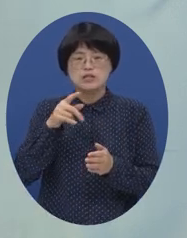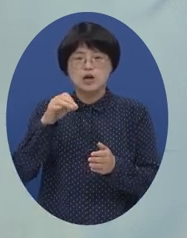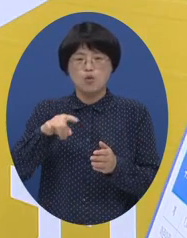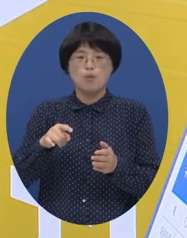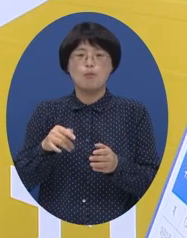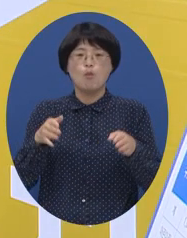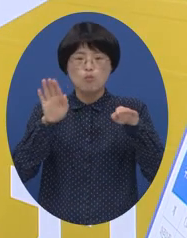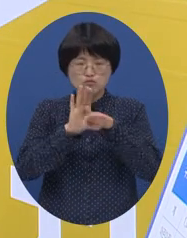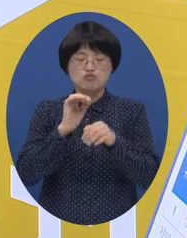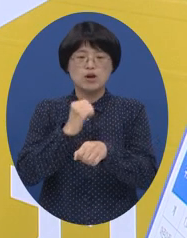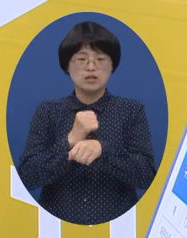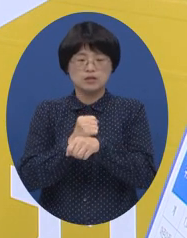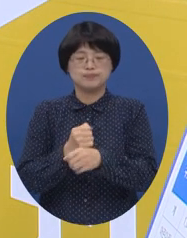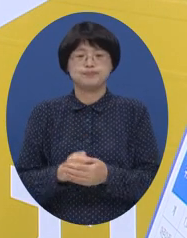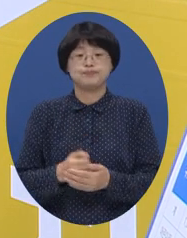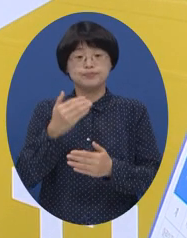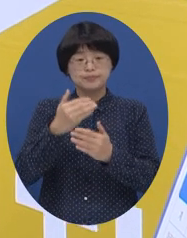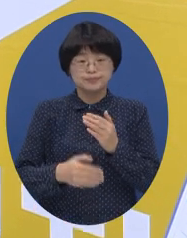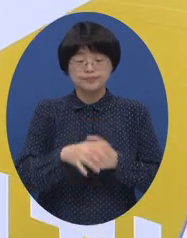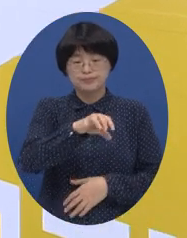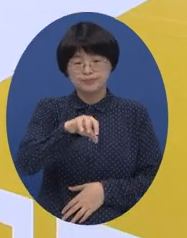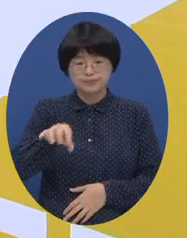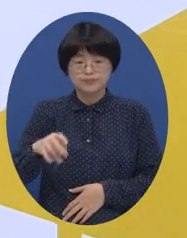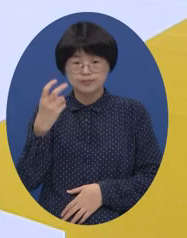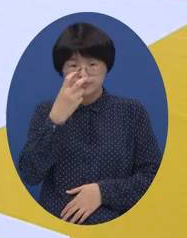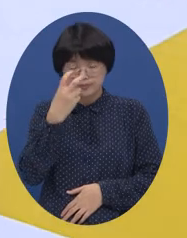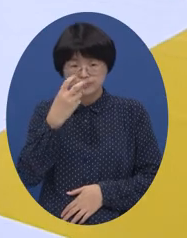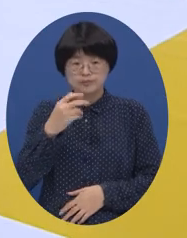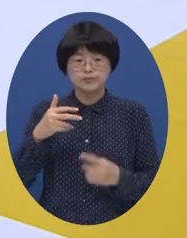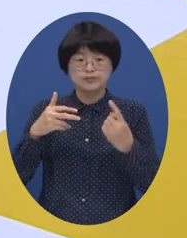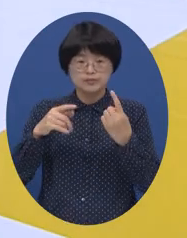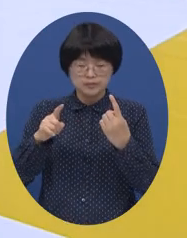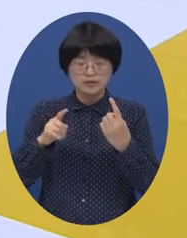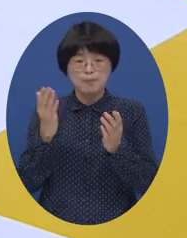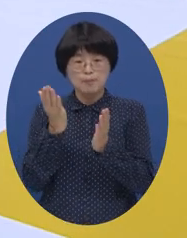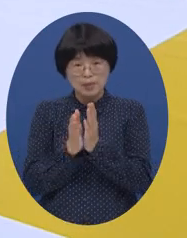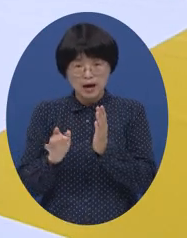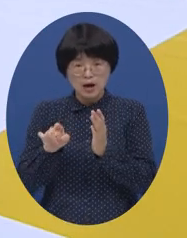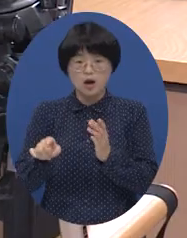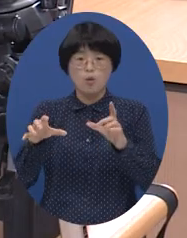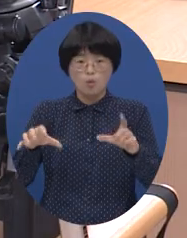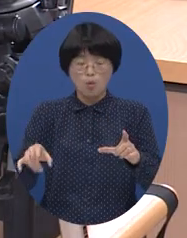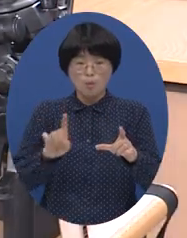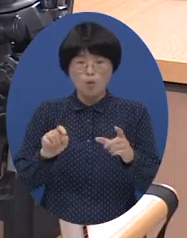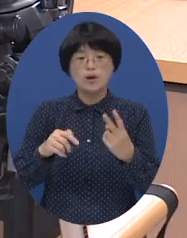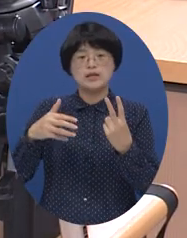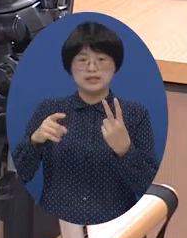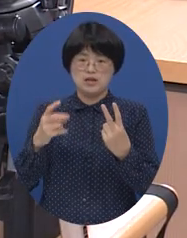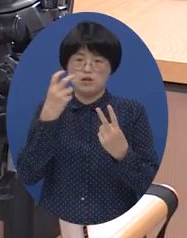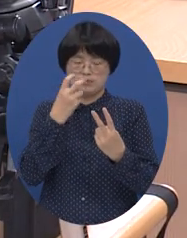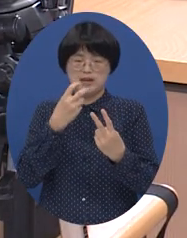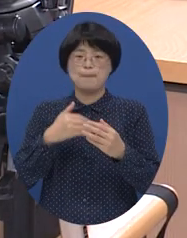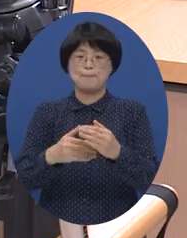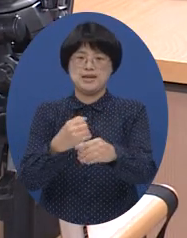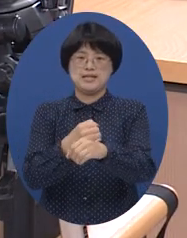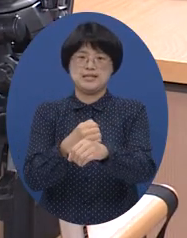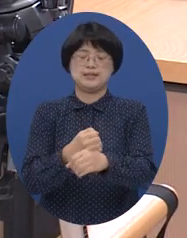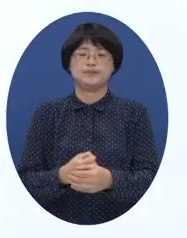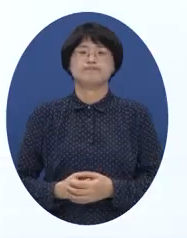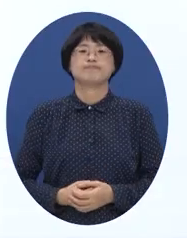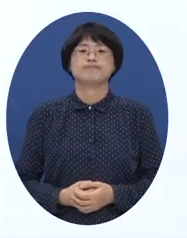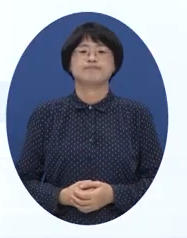했습니다. 나머지 지하수에 대한 검사와 함께 1차 검사에서 부적합 판정을 받은 곳은 2차 수질 검사를 진행할